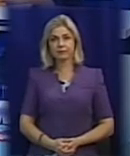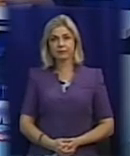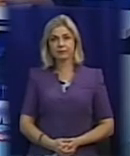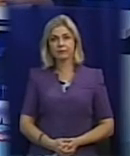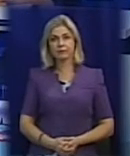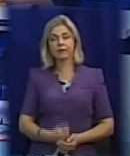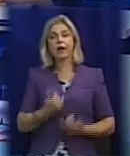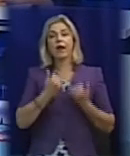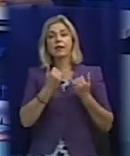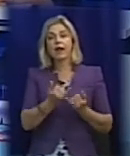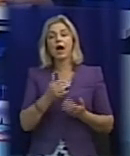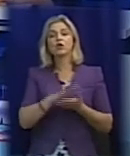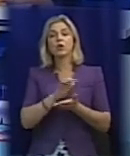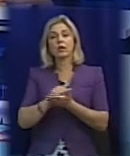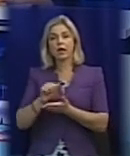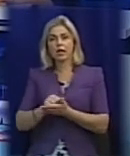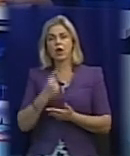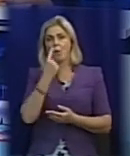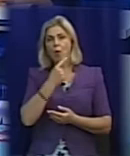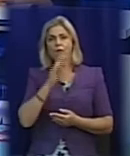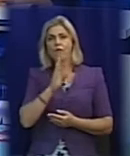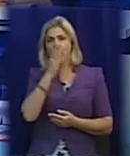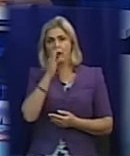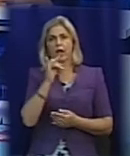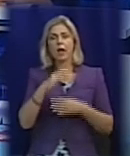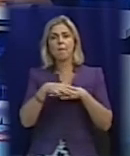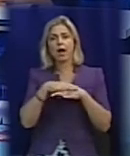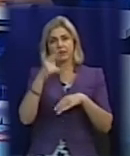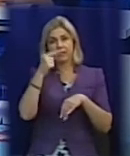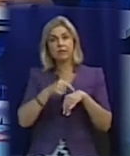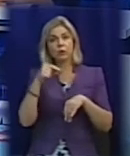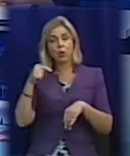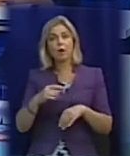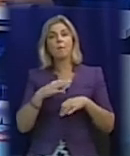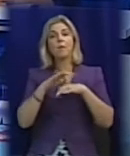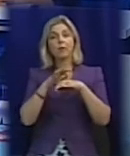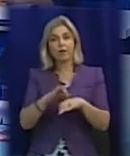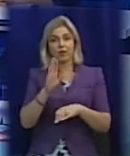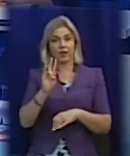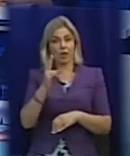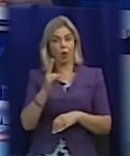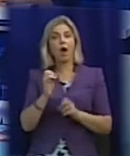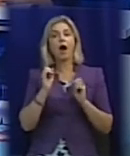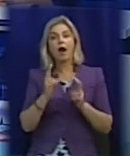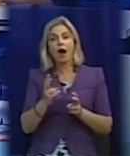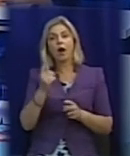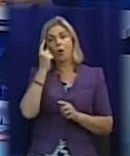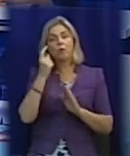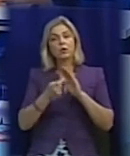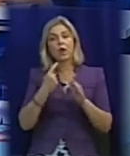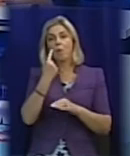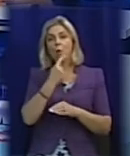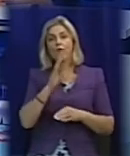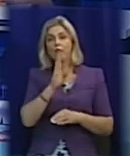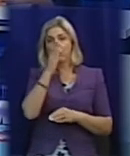Тренінг для журналістів «Мова ворожнечі та масова свідомість» відбувся у Миколаєві. Як розпізнати мову ворожнечі та як їй протидіяти